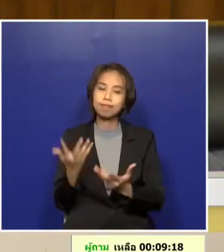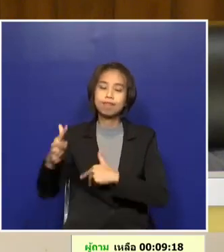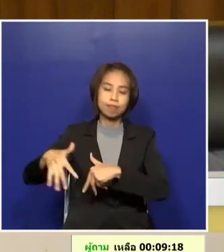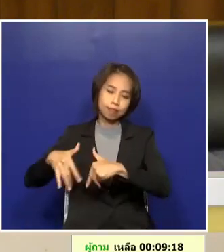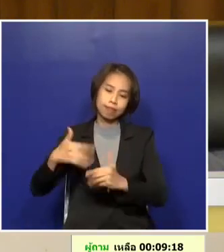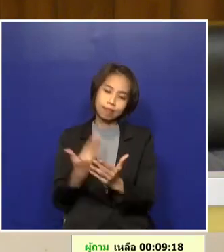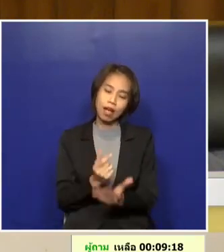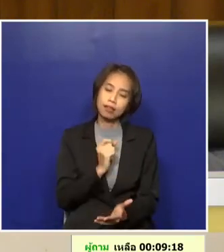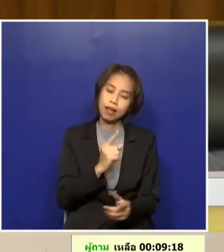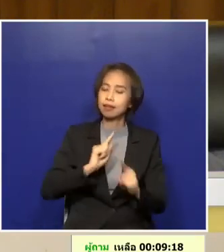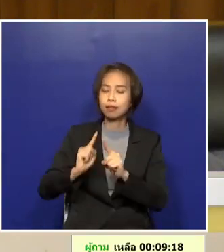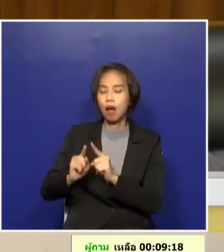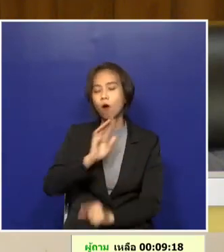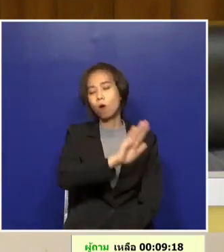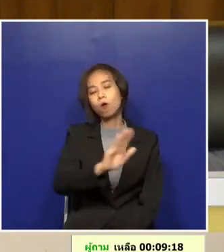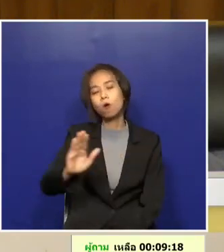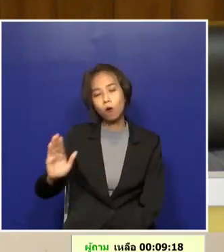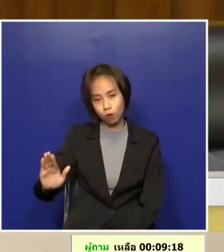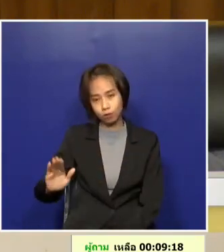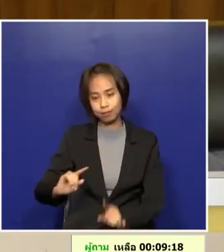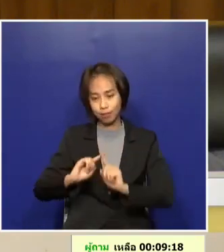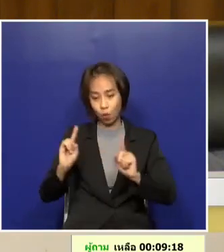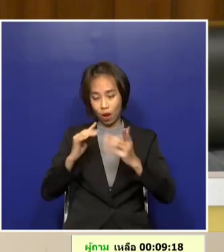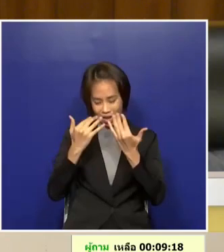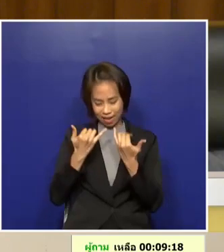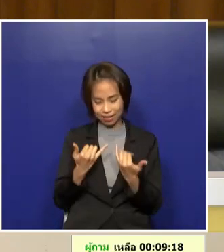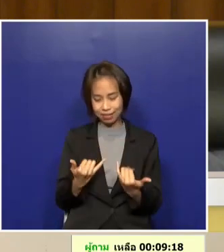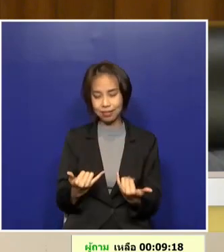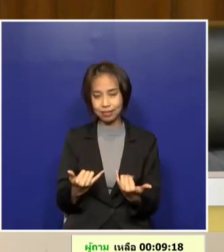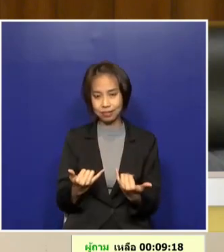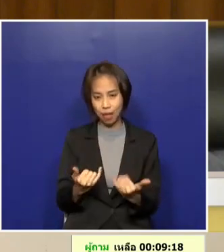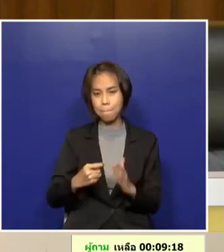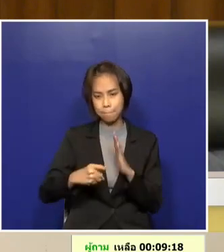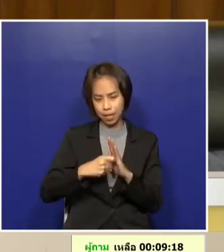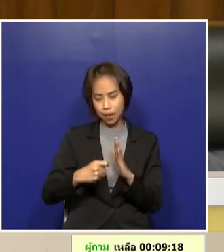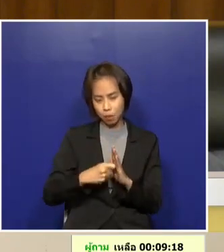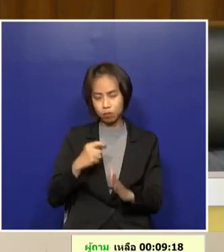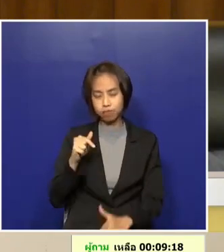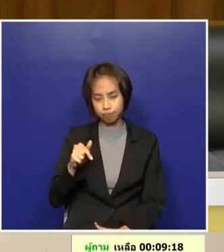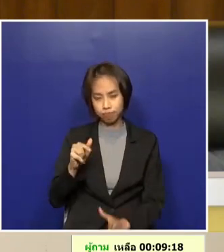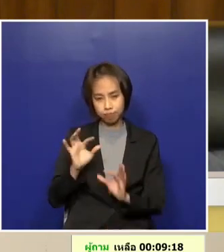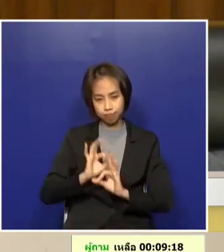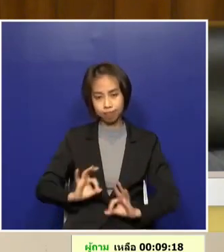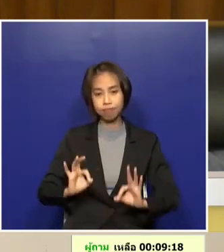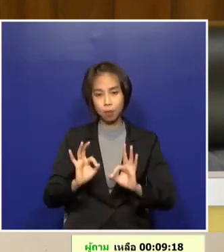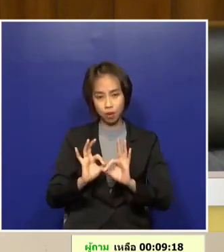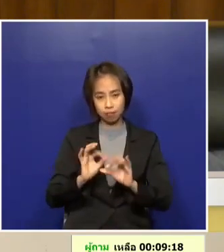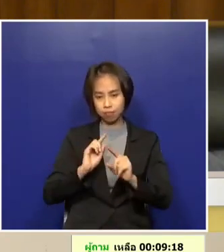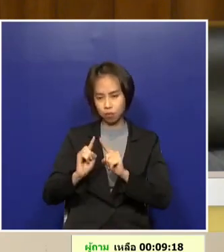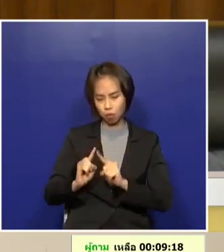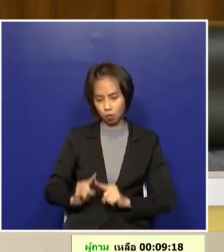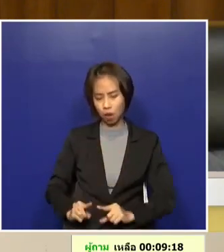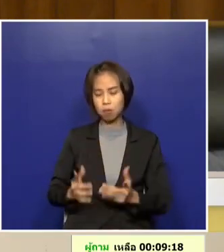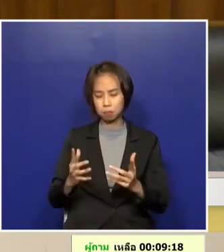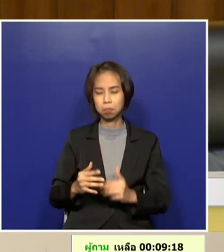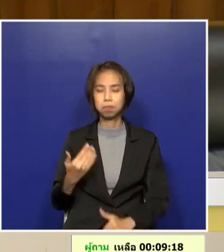ใช้เพื่อประโยชน์อะไรนะครับแต่ในครั้งนี้นั้นก็มีเหตุผลที่สำคัญหลายเรื่องนะครับผ